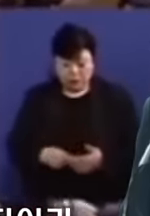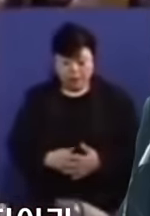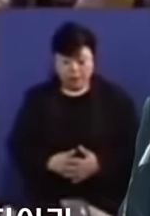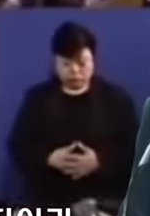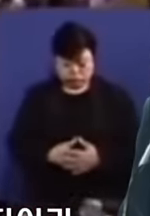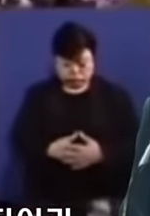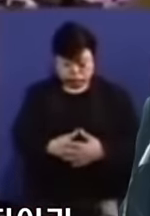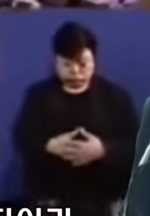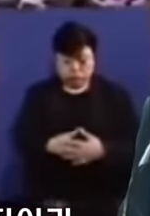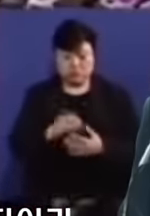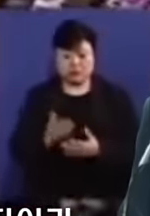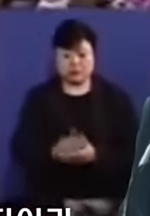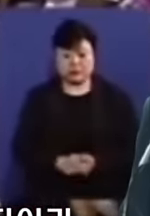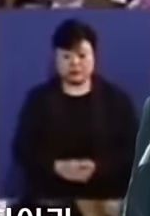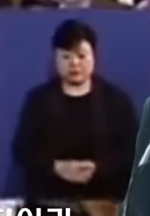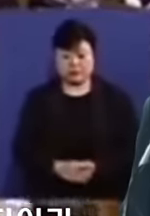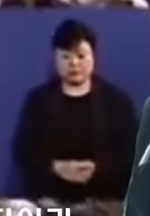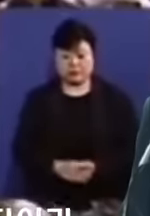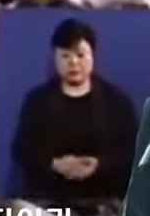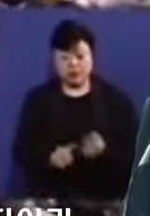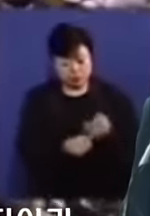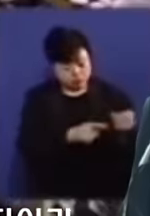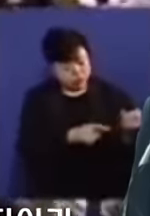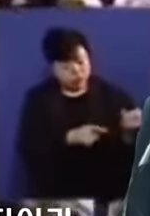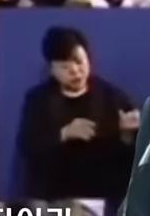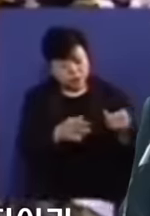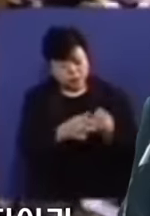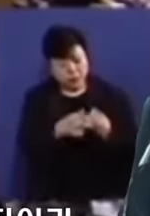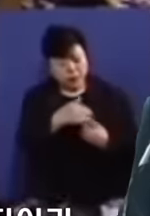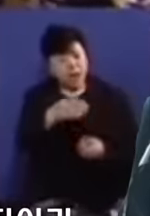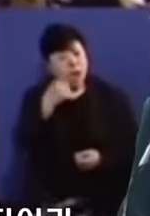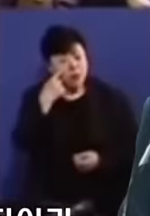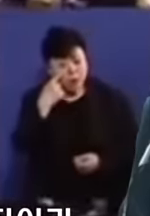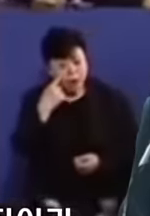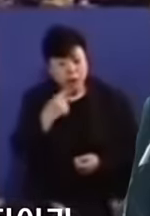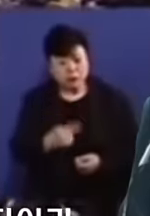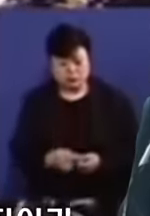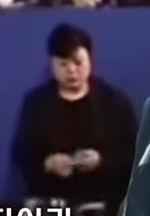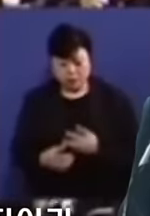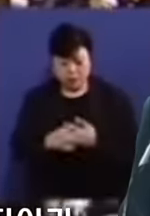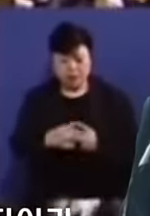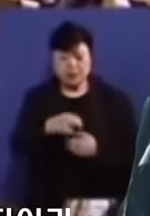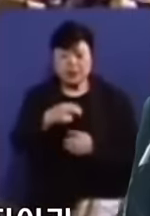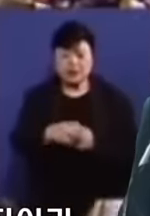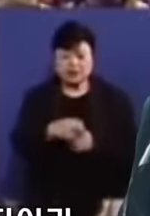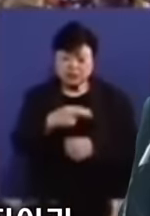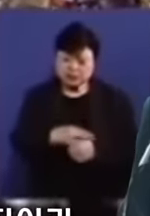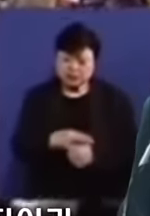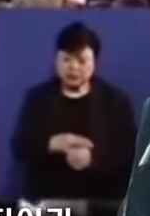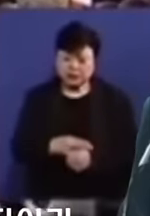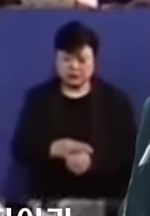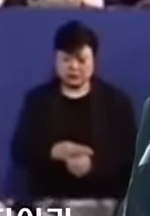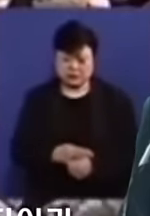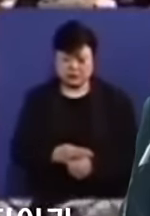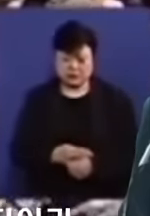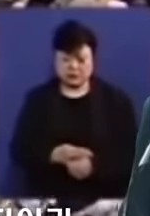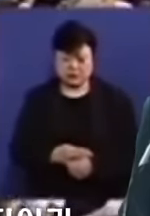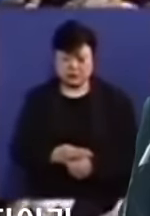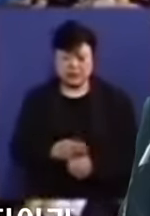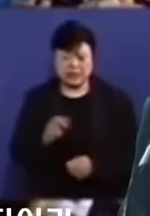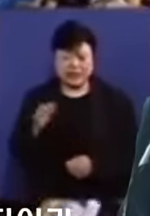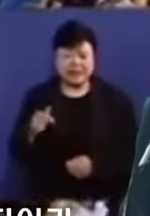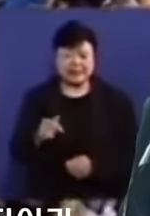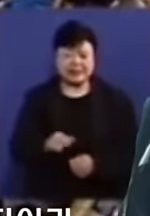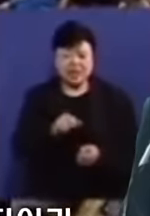점점 불러져왔습니다. 그 부인이 자꾸 병원에 가보라고 해서 병원에 갔는데 의사의 얼굴이 심상치 않았습니다. 간